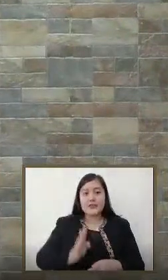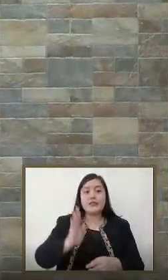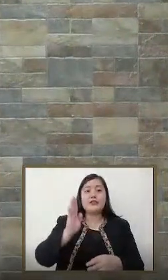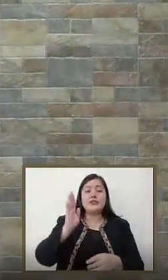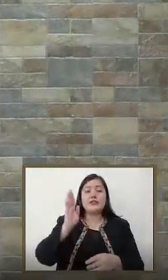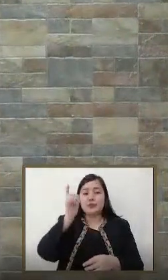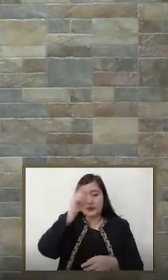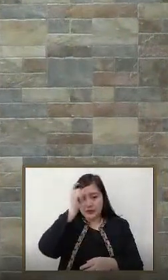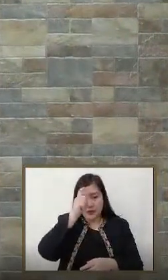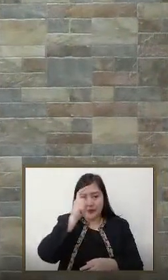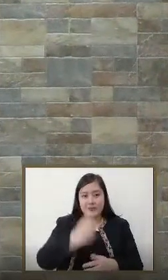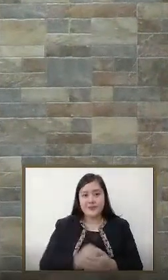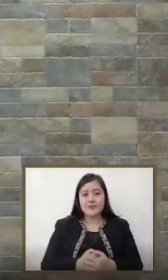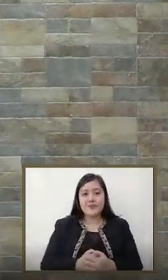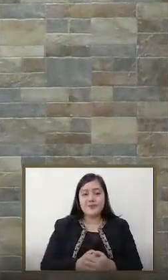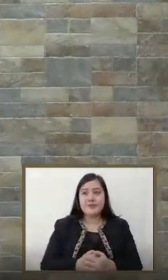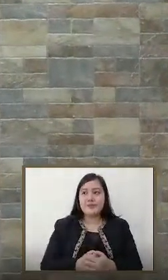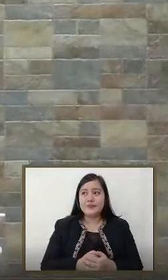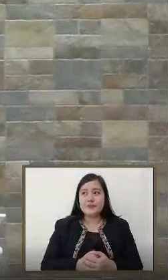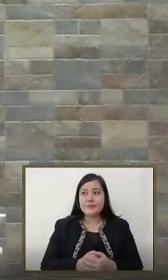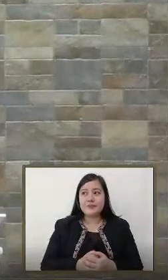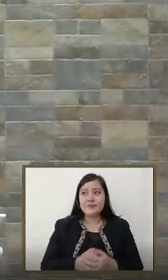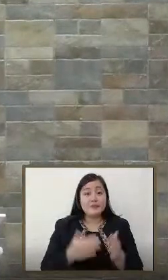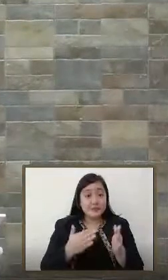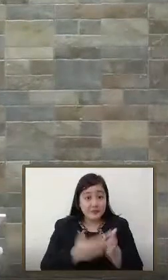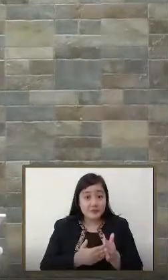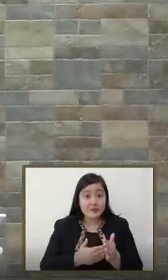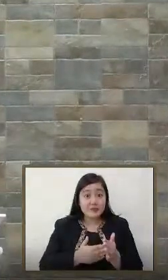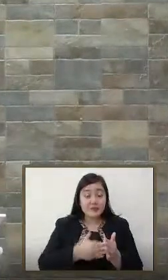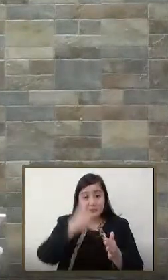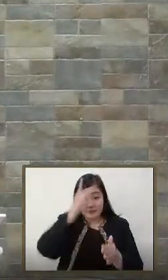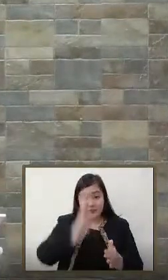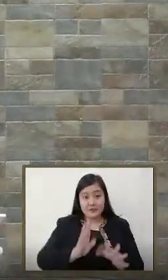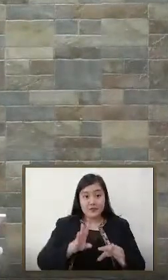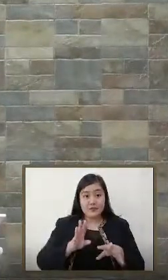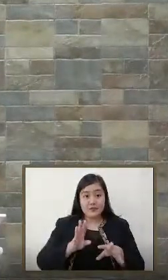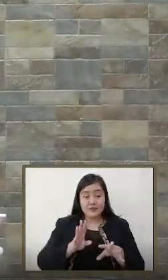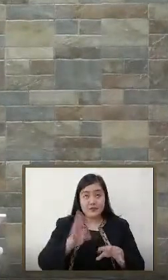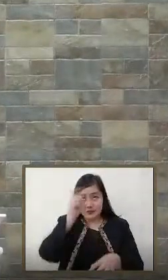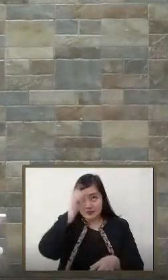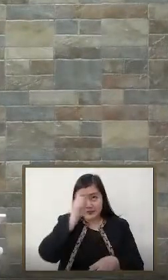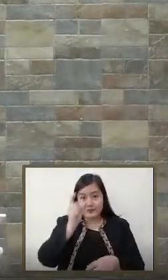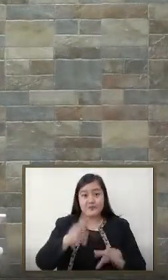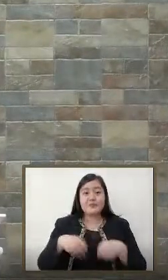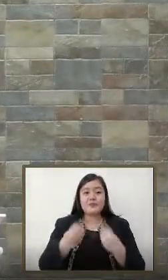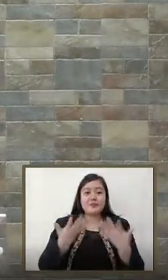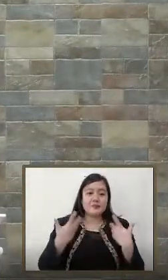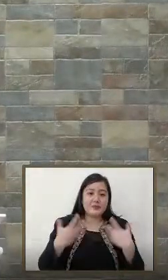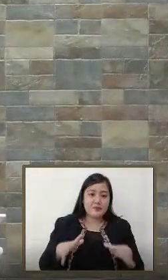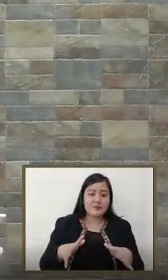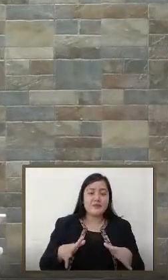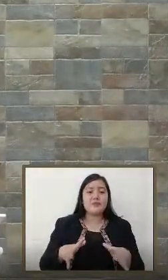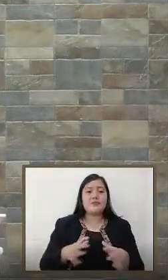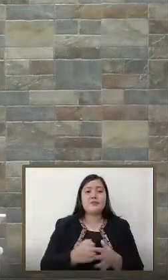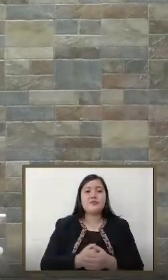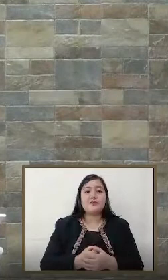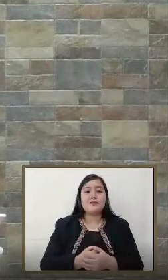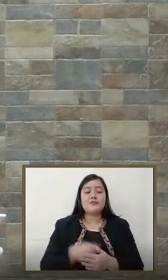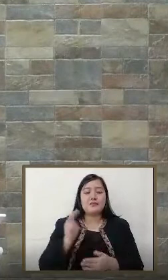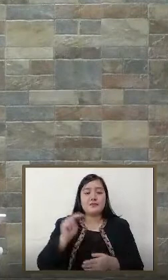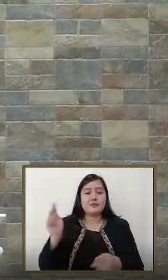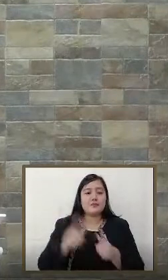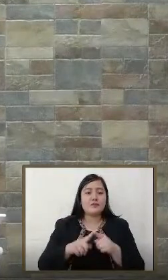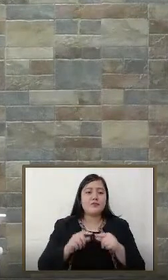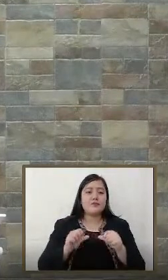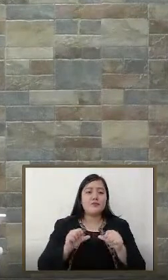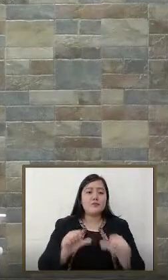eh. Diba? Give na. Ang kailangan lang natin, tayo patuloy na mas matuto ng salita ng Diyos.